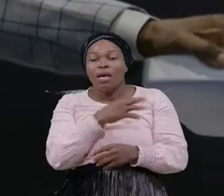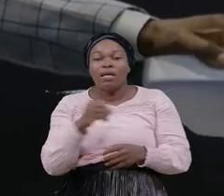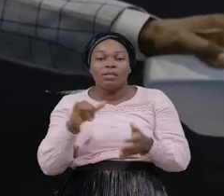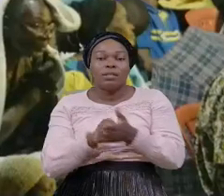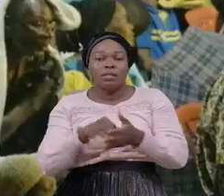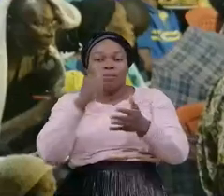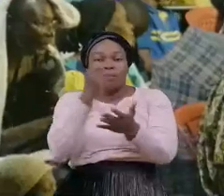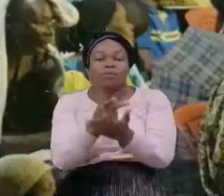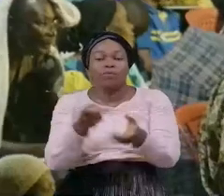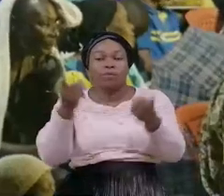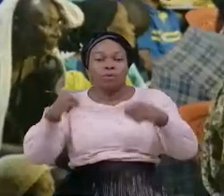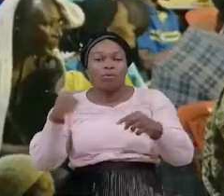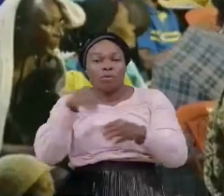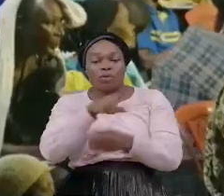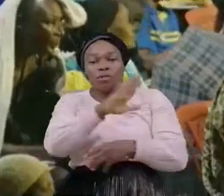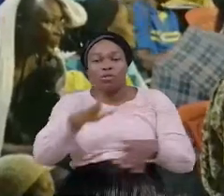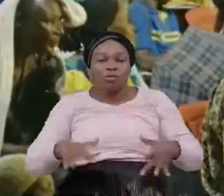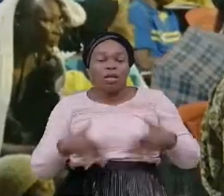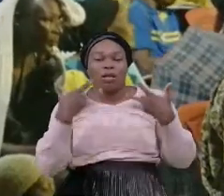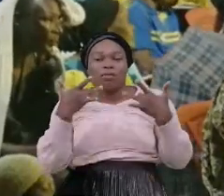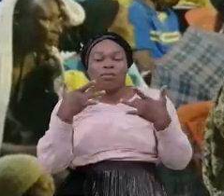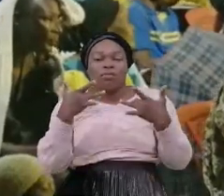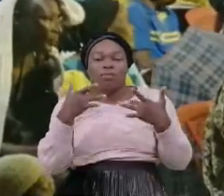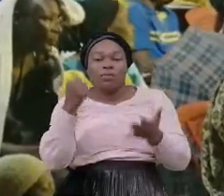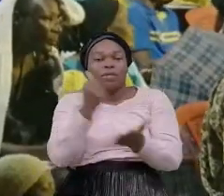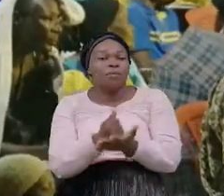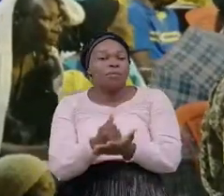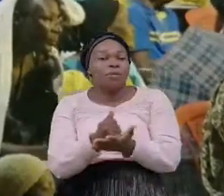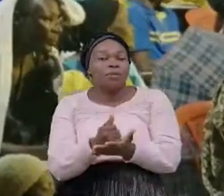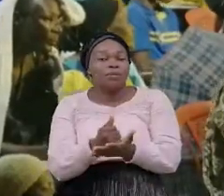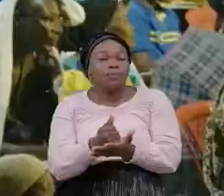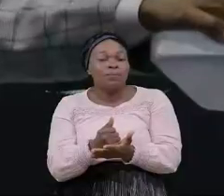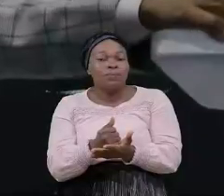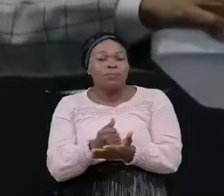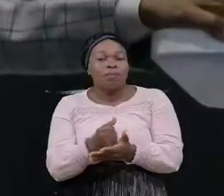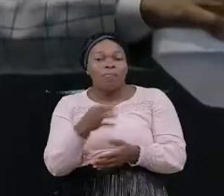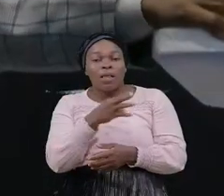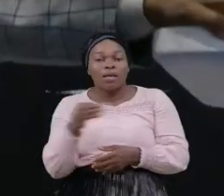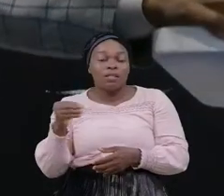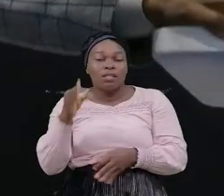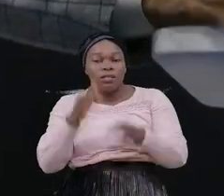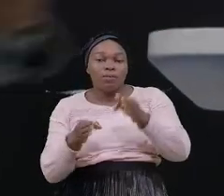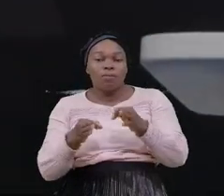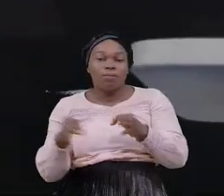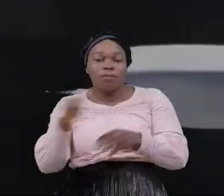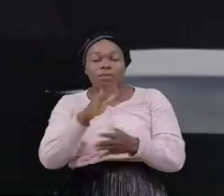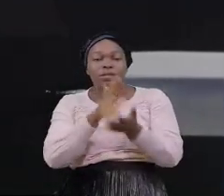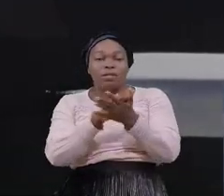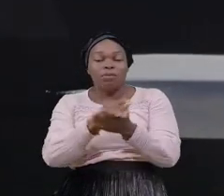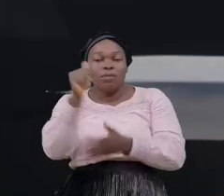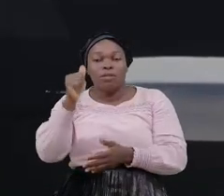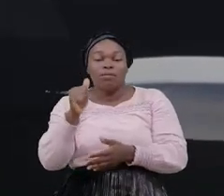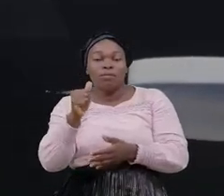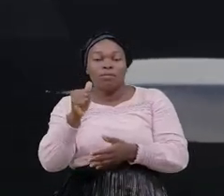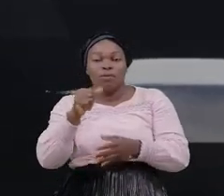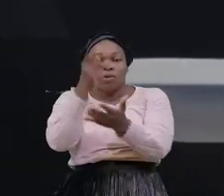confirmation viendra dans votre vie. Est-ce que cette personne peut être sauvée si la personne croit, il aura la confirmation dans sa